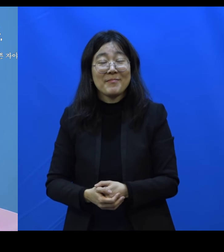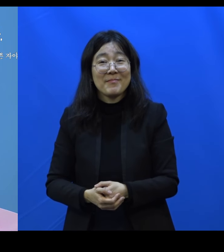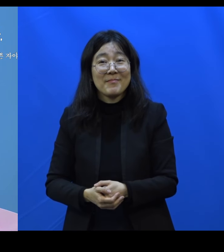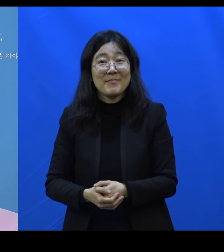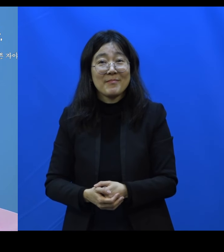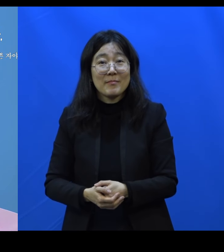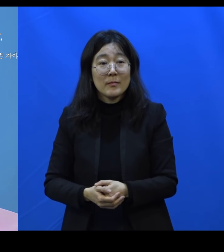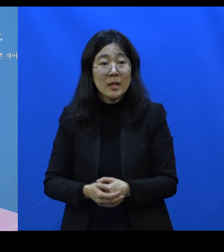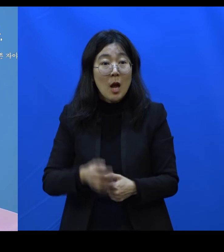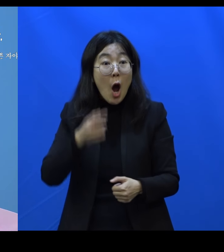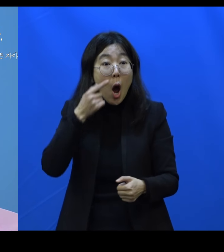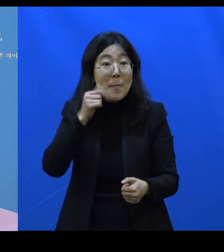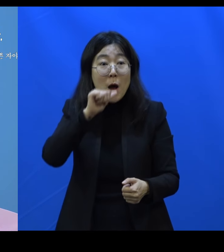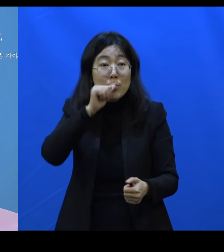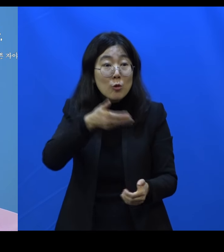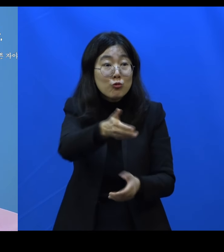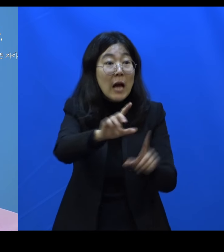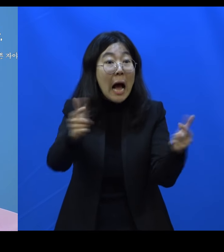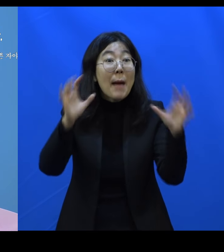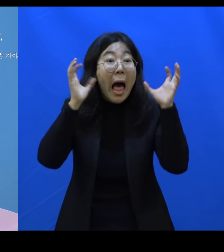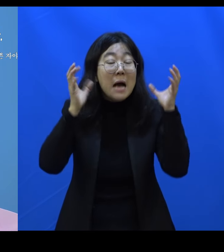죽는 줄 아는 거예요. 죽는 줄 아는.